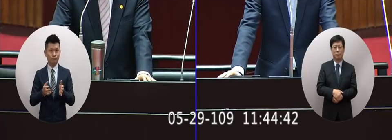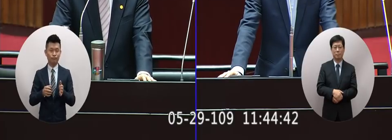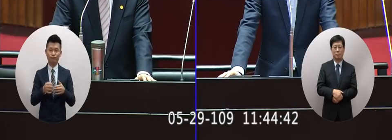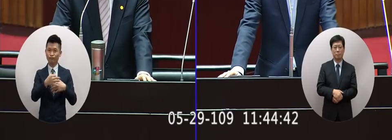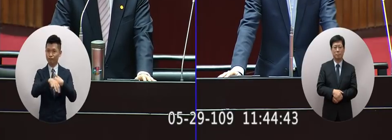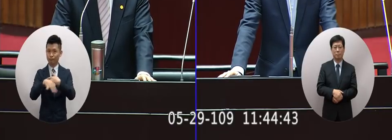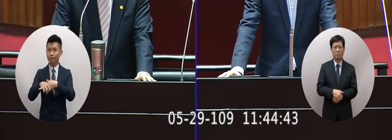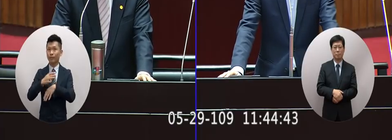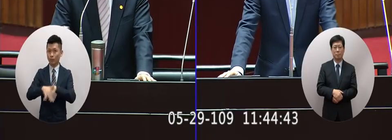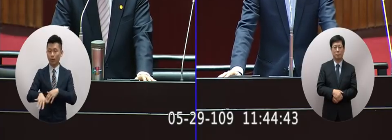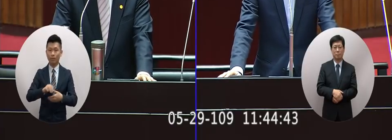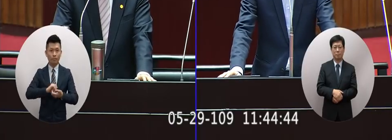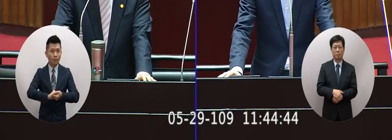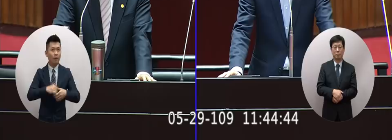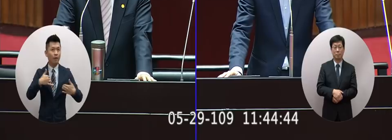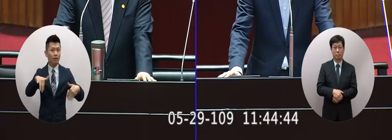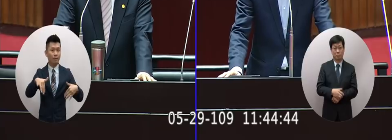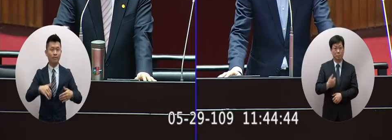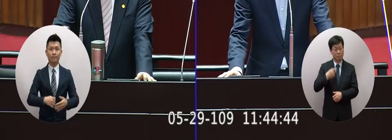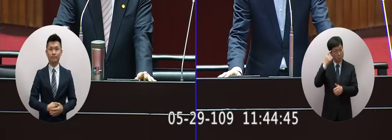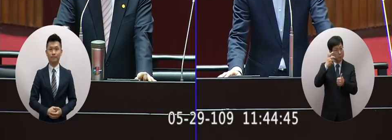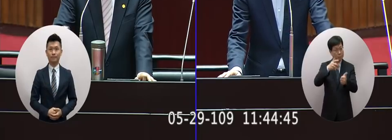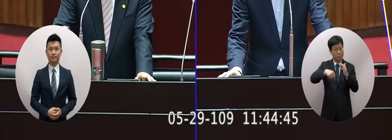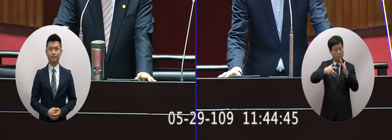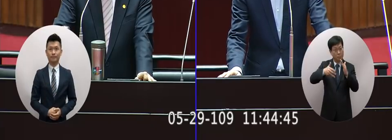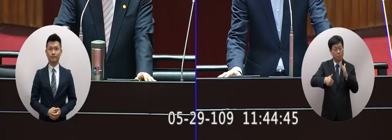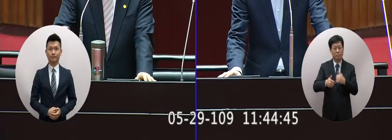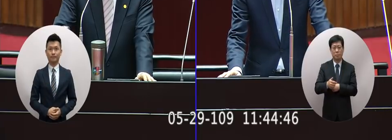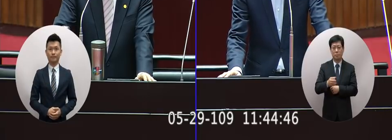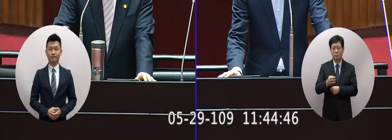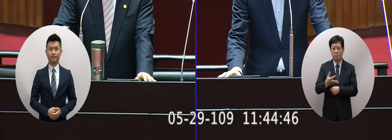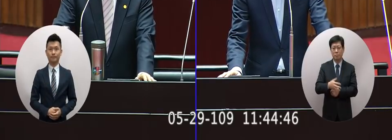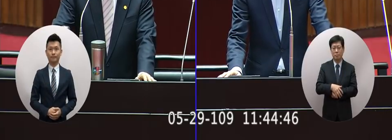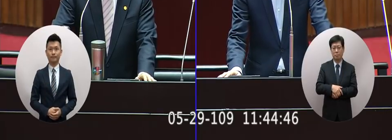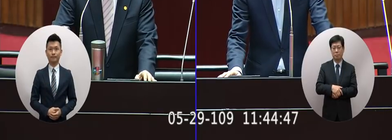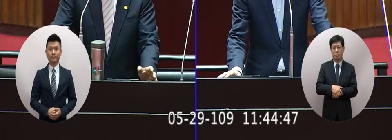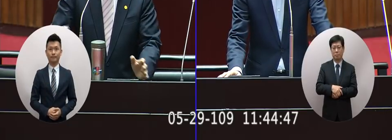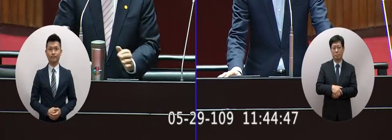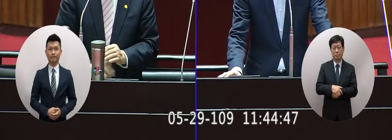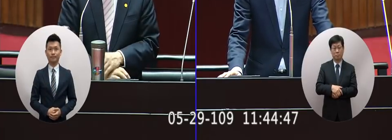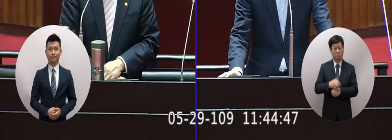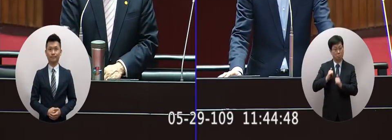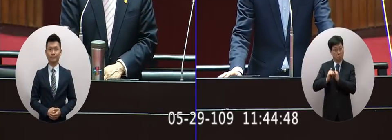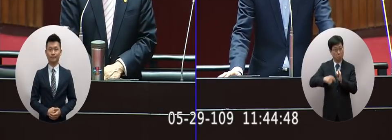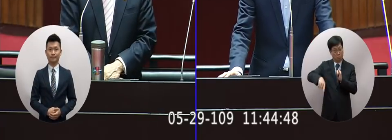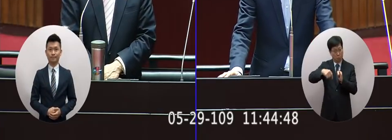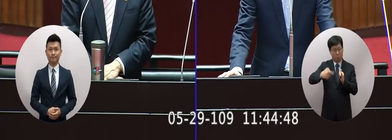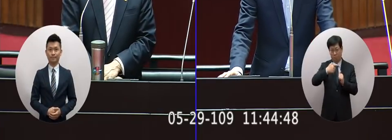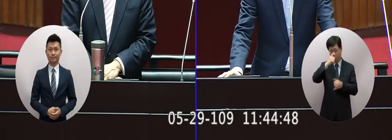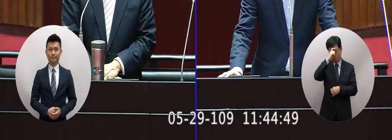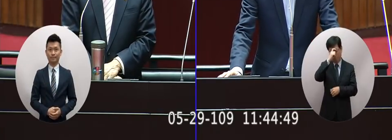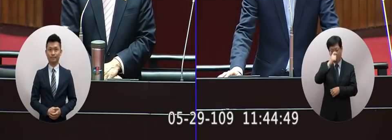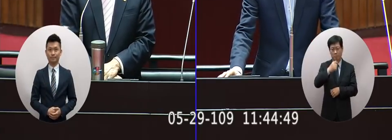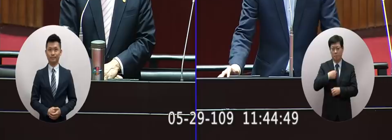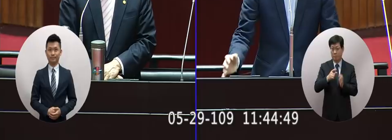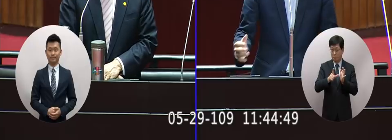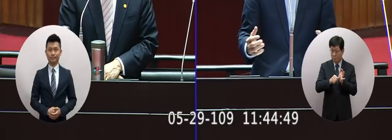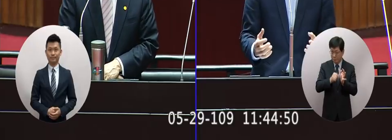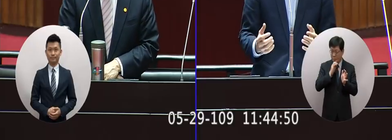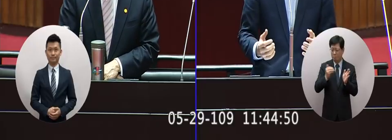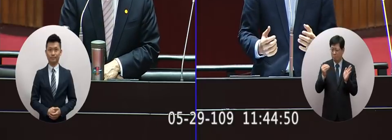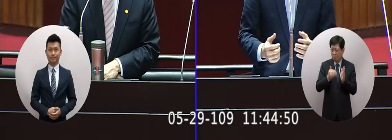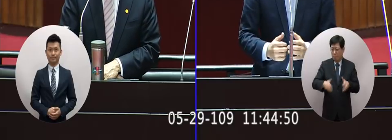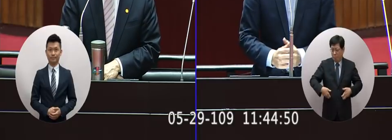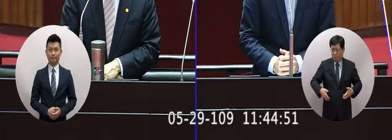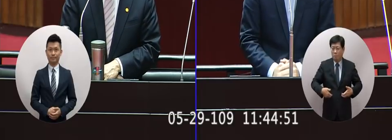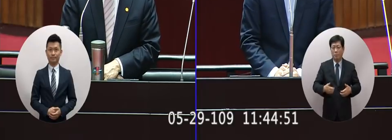完整，也还没有确定。 这样的请教院长，因为国人非常期待时间上也非